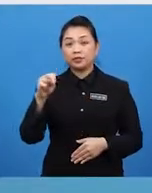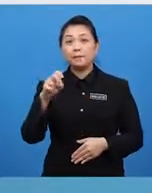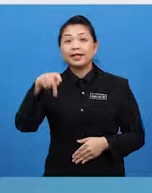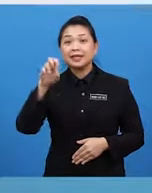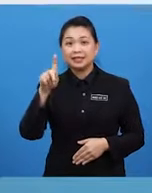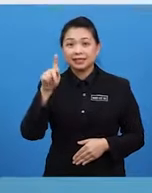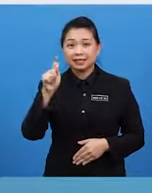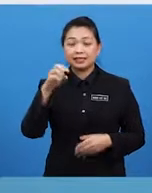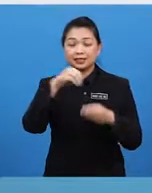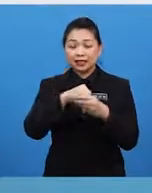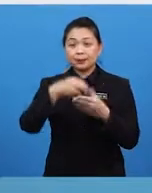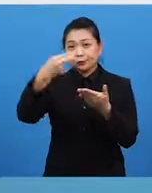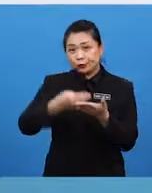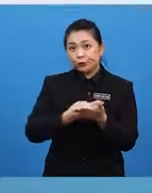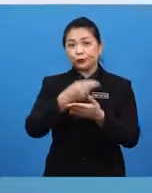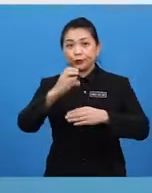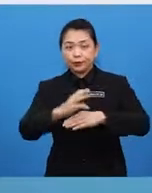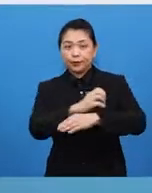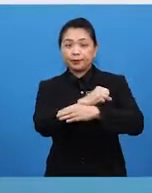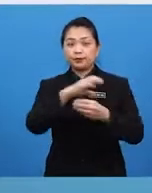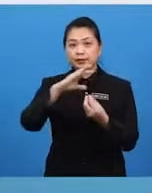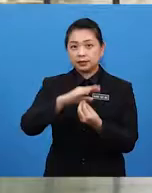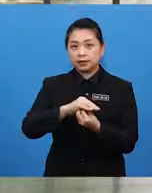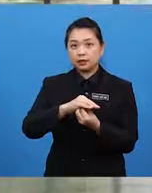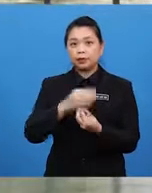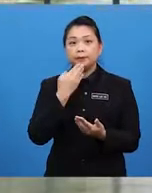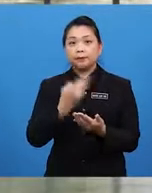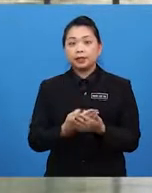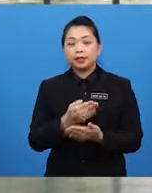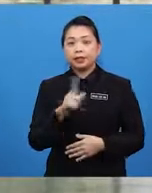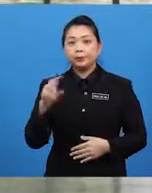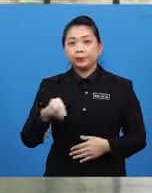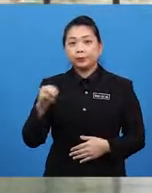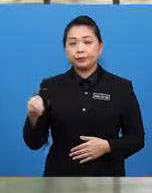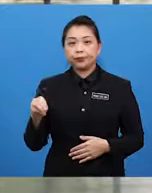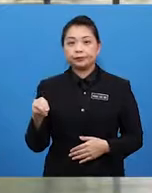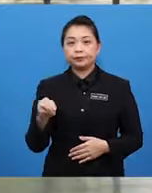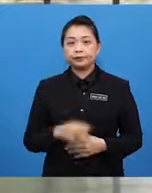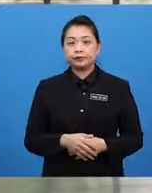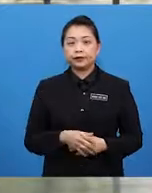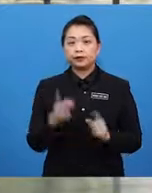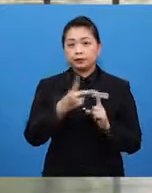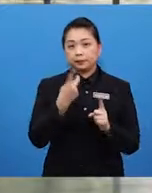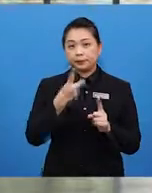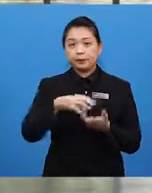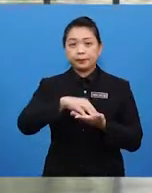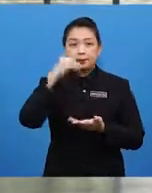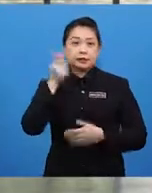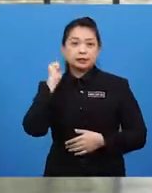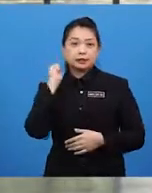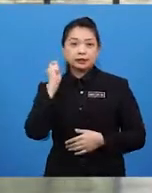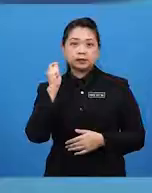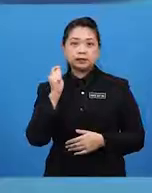dalam subcreme Indah White Hai bailah mencuri daripada isi pembelajaran